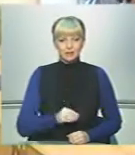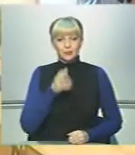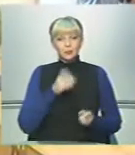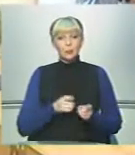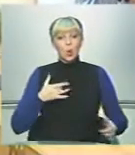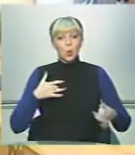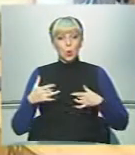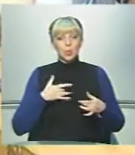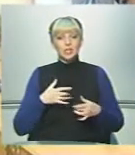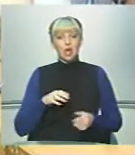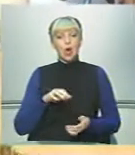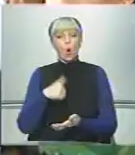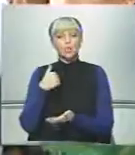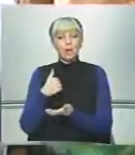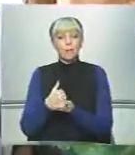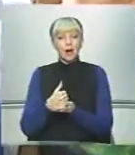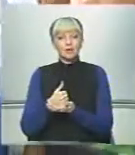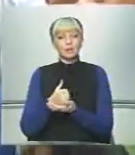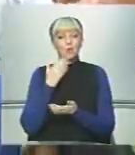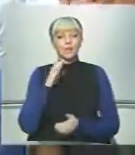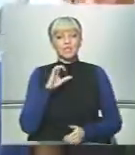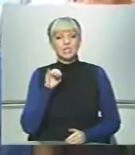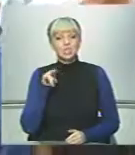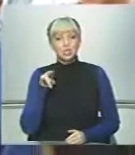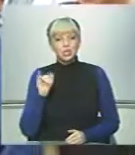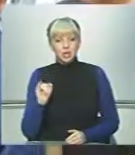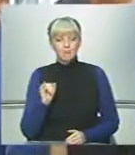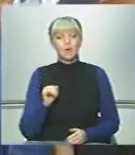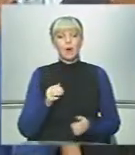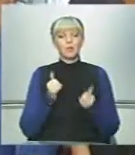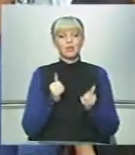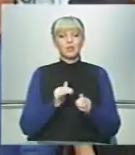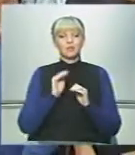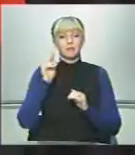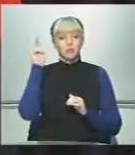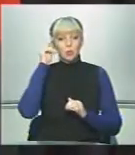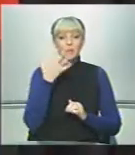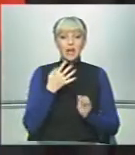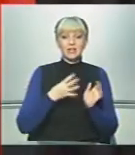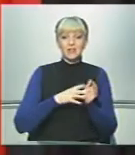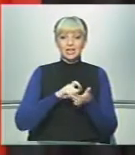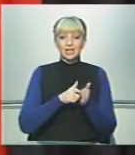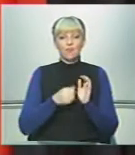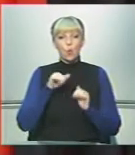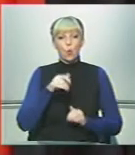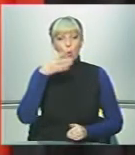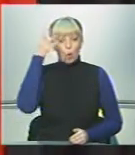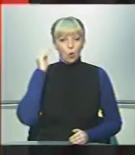час концерту краєвий отаман Буковинської Січі імені гетьмана Івана Мазепи посвятив учнів 5-9 класів у